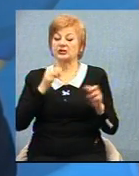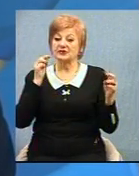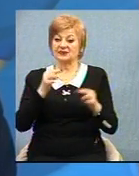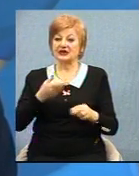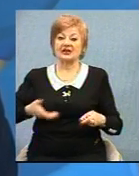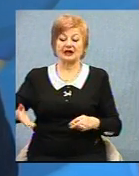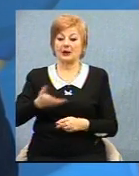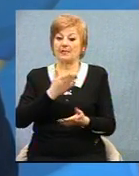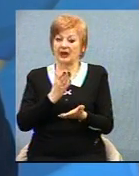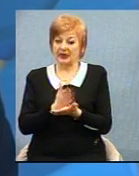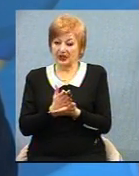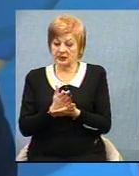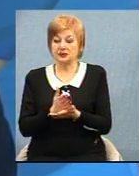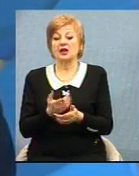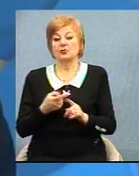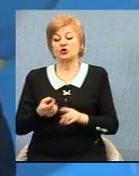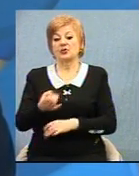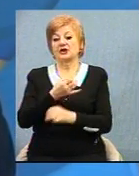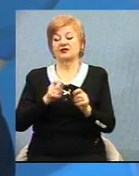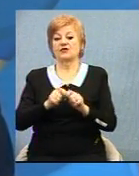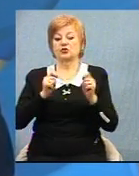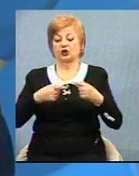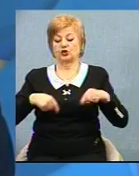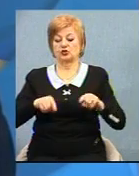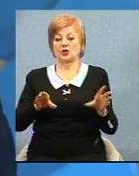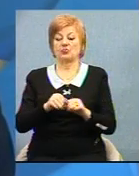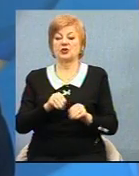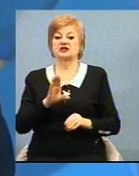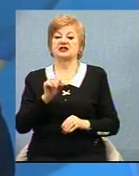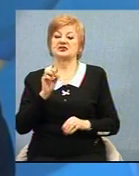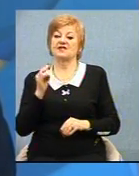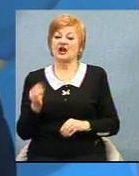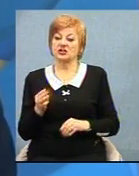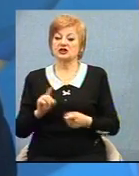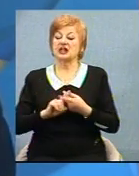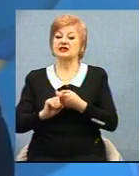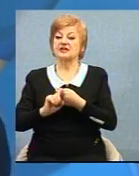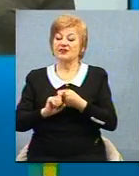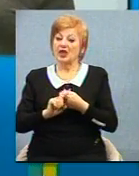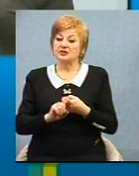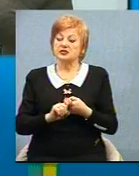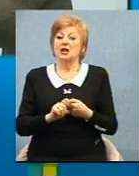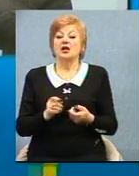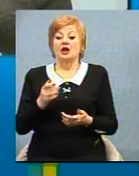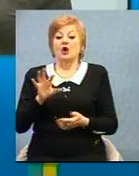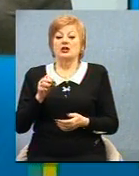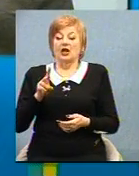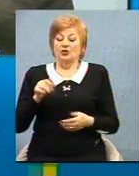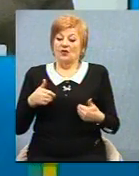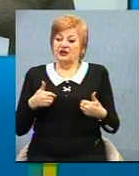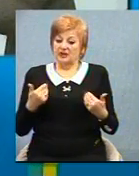ми є, говорять сьогодні в відкритій студії разом з Оленою Сиваш. Маємо зв'язок з нашими колегами. Олено,